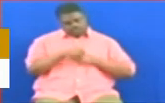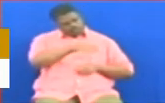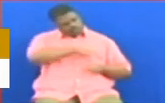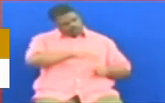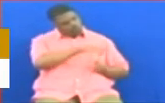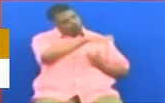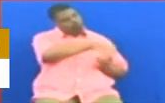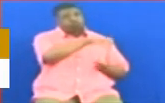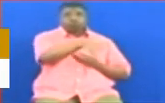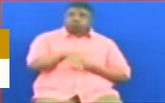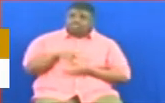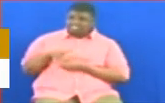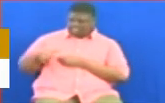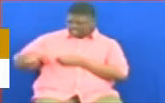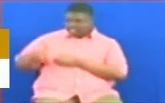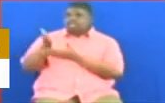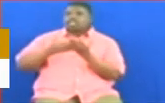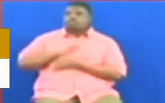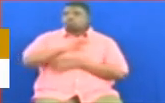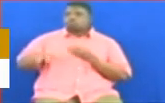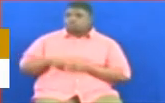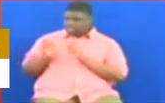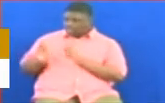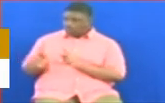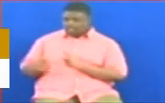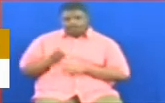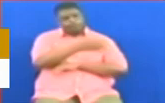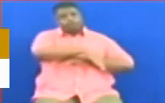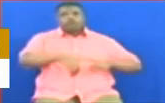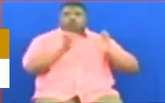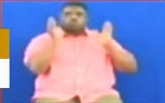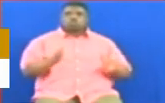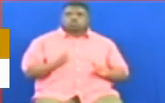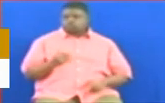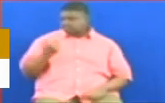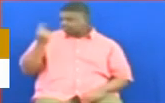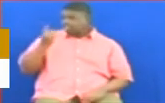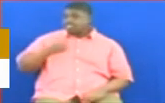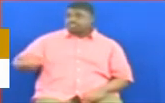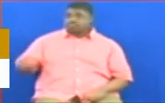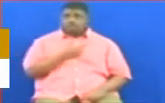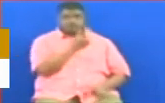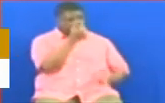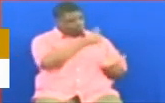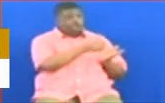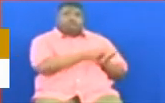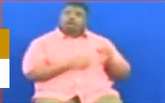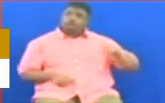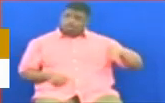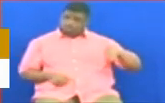ya uvuvi wa maeneo yote ya kawaida pamoja na bahari kuu katika pande zote mbili, Tanzania bara pamoja na